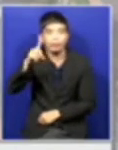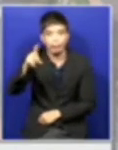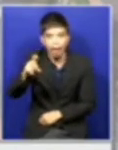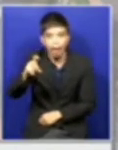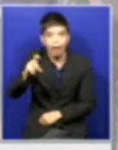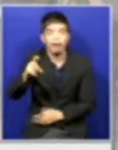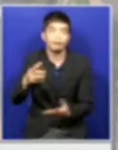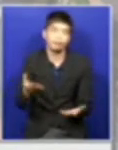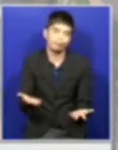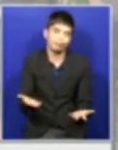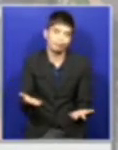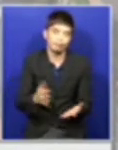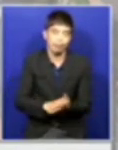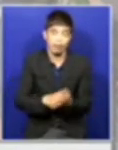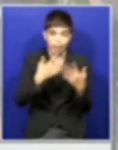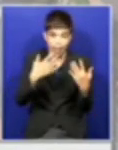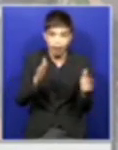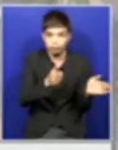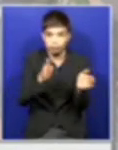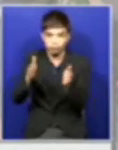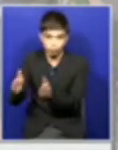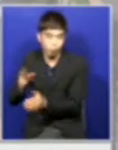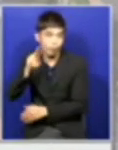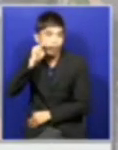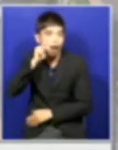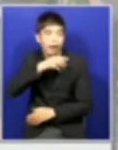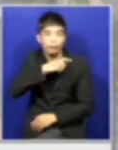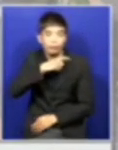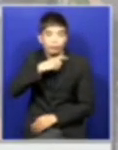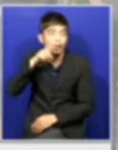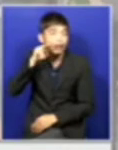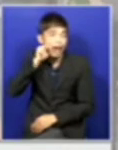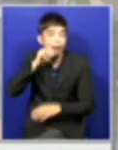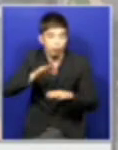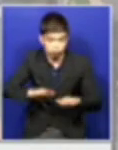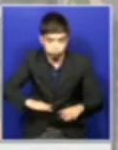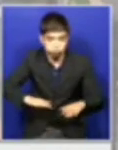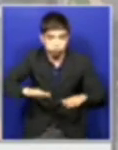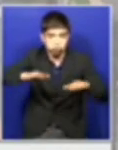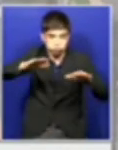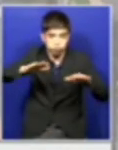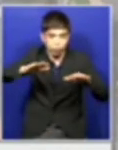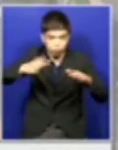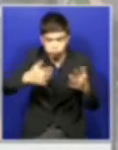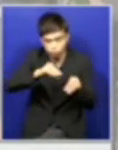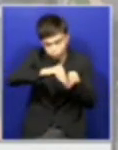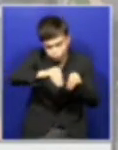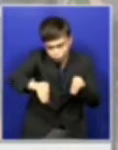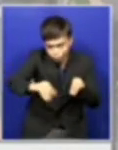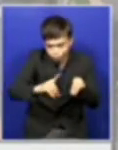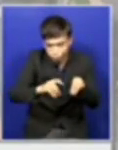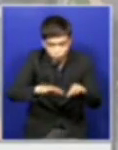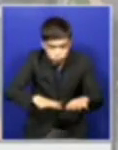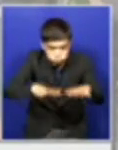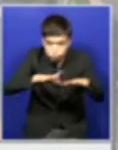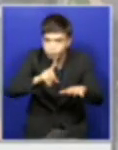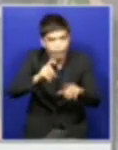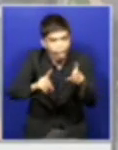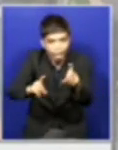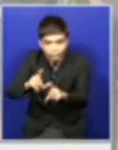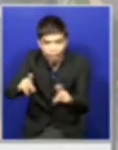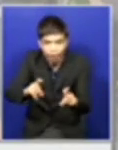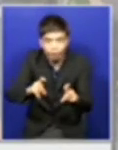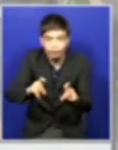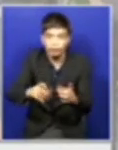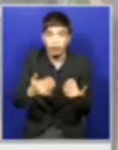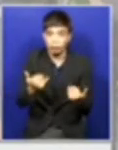มน้ำท่วมก็เจ๊งอีกก็ต้องลงทุนนะครับเสร็จแล้วตอนนี้มาโควิดโคโร